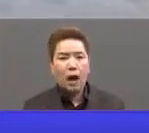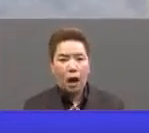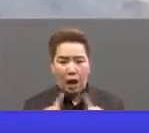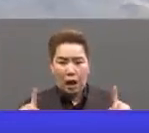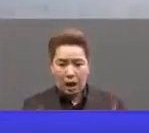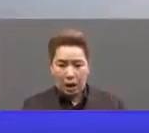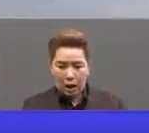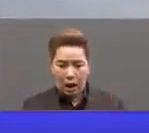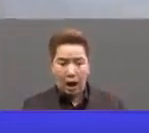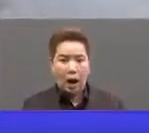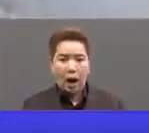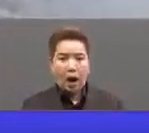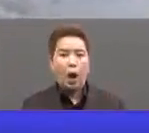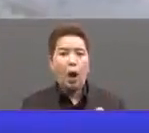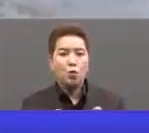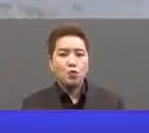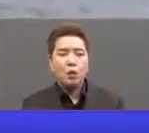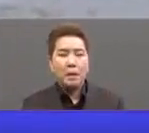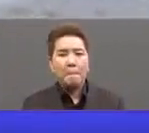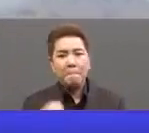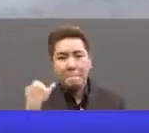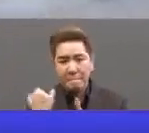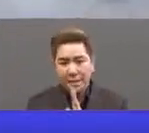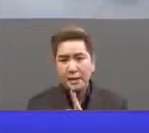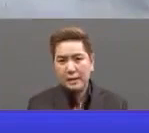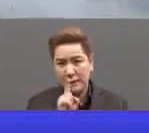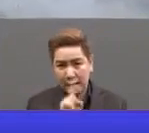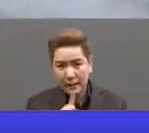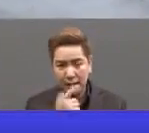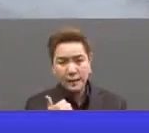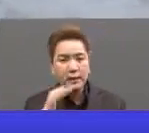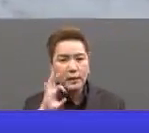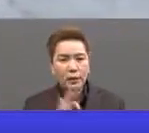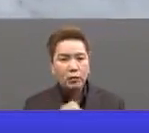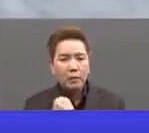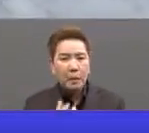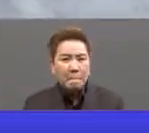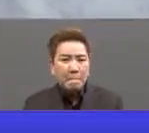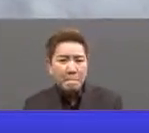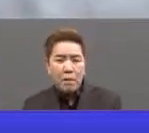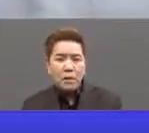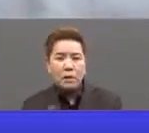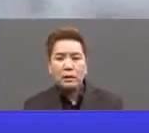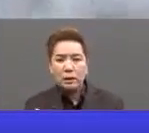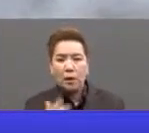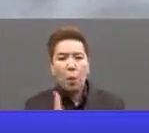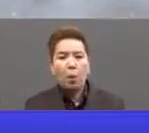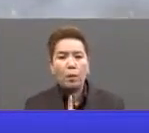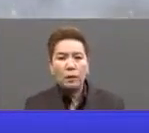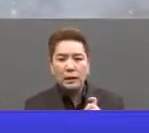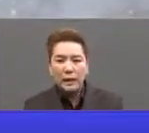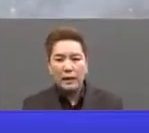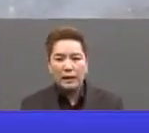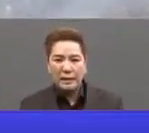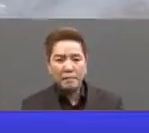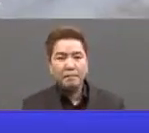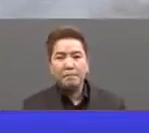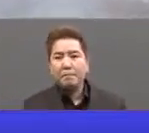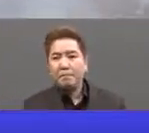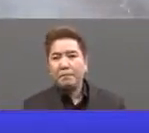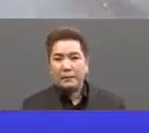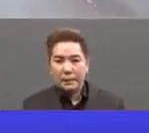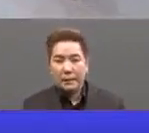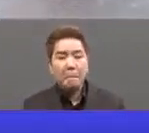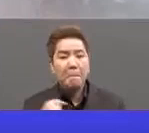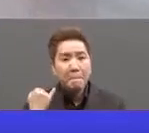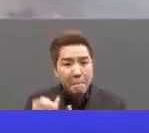ชนคนไทยเนี่ยนำสิ่งของมาบริจาคจำนวนมากส่วนทางอำเภอสุไหงโกลกค่ะก็ได้ร่วมกันกับเหล่ากาชาดจังหวัดนราธิว